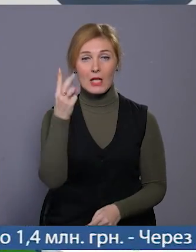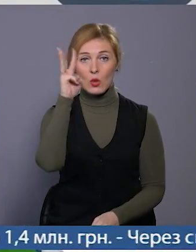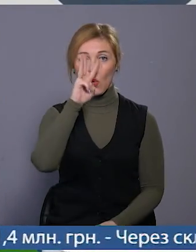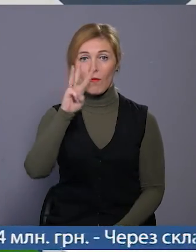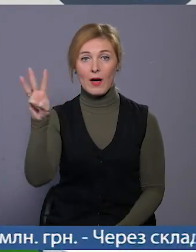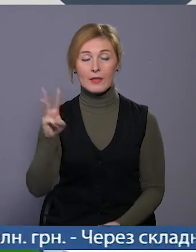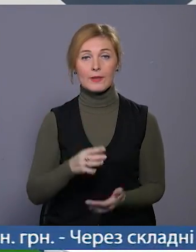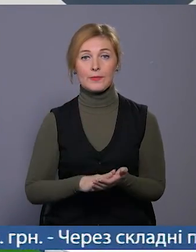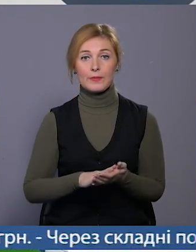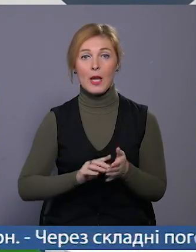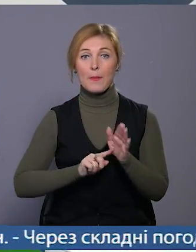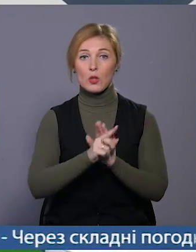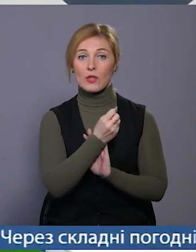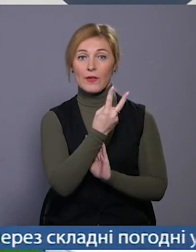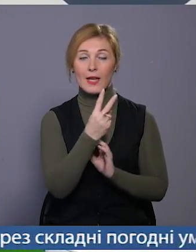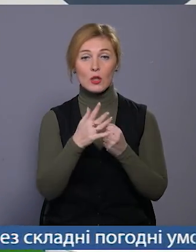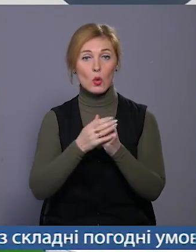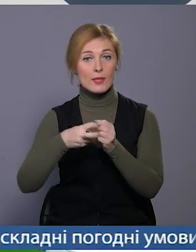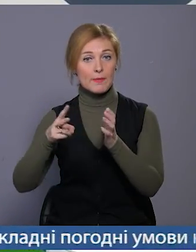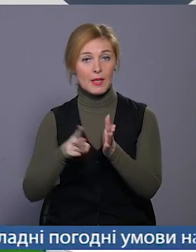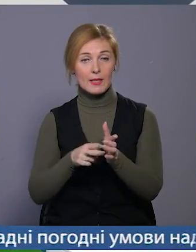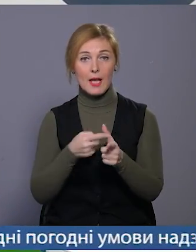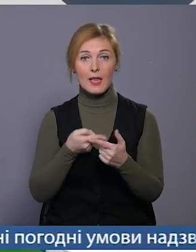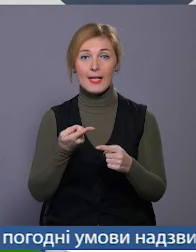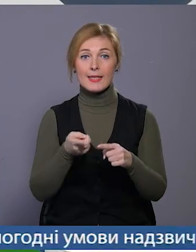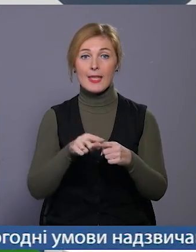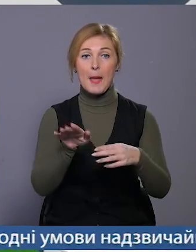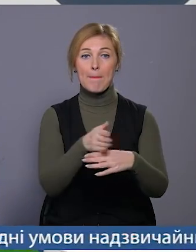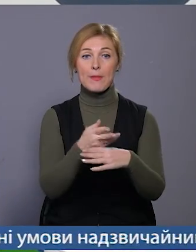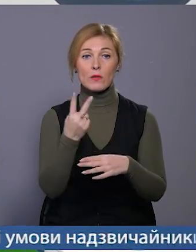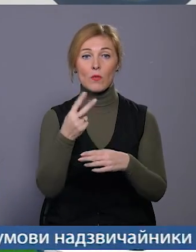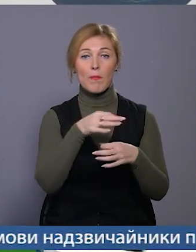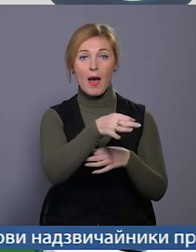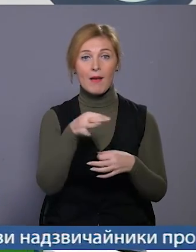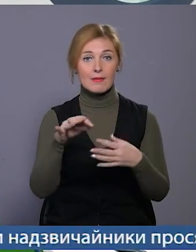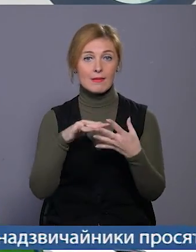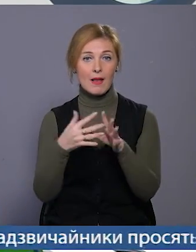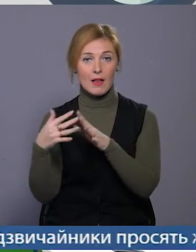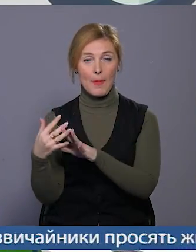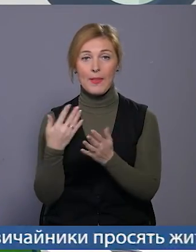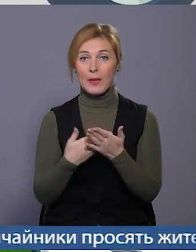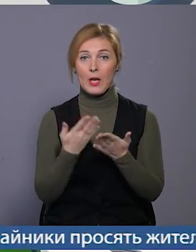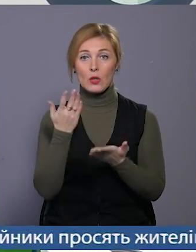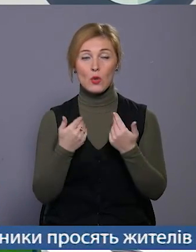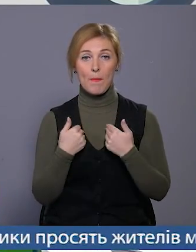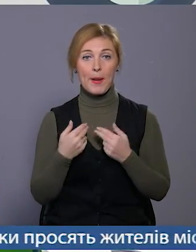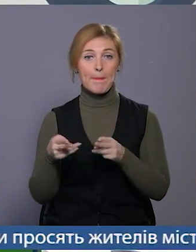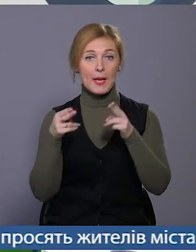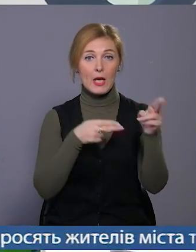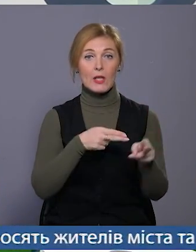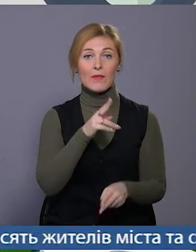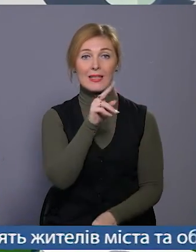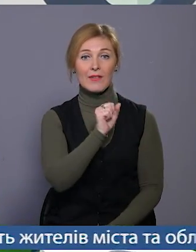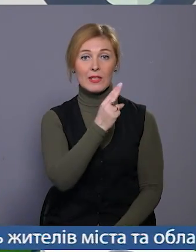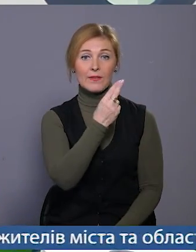По часу це з 12 до 17 години, але це розбивається між двома населеними пунктами. Наприклад, якщо ми завітали в Давидківці та